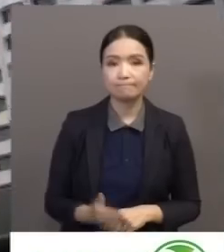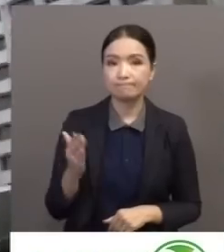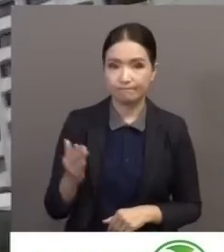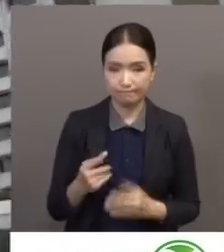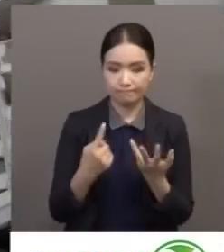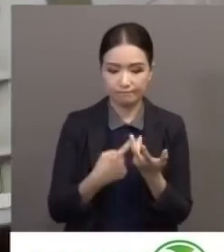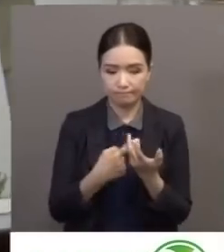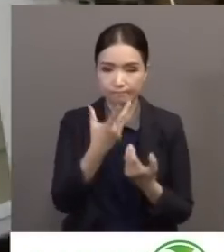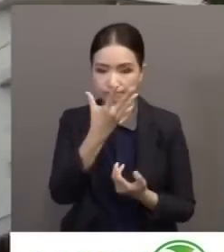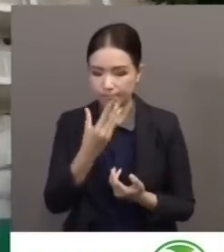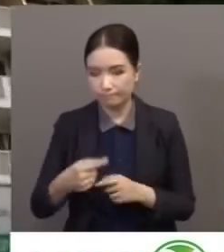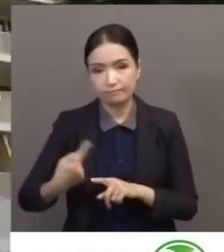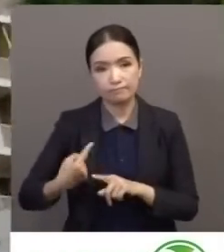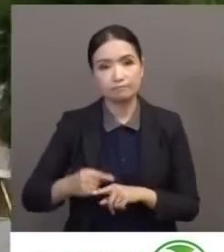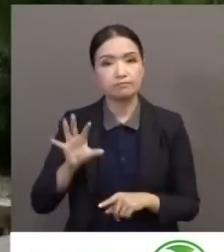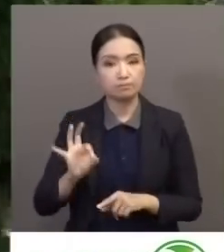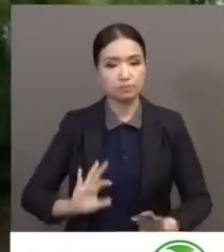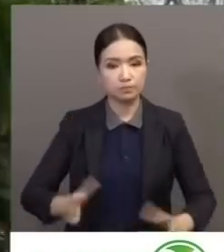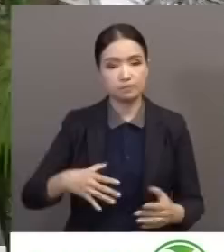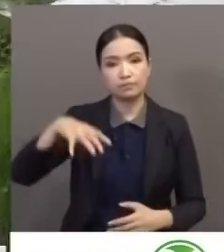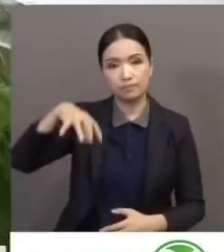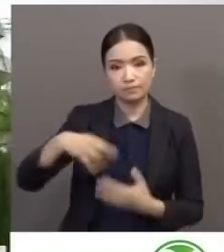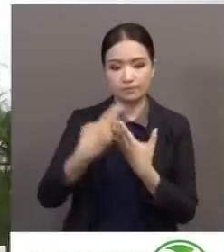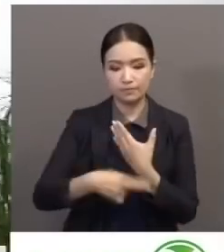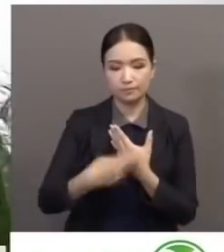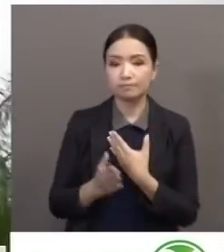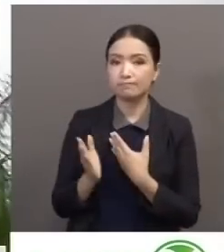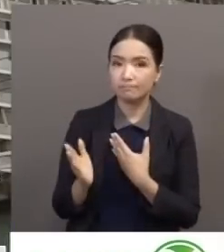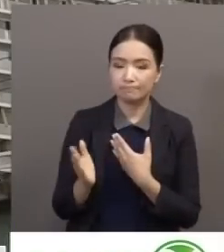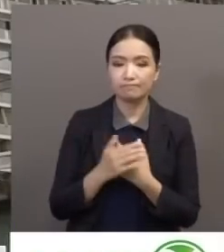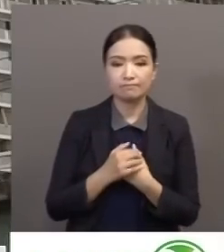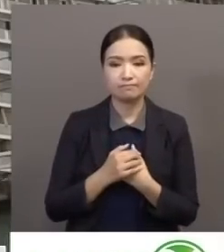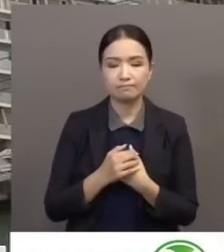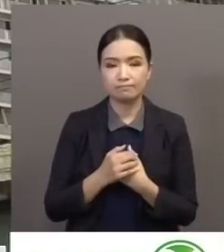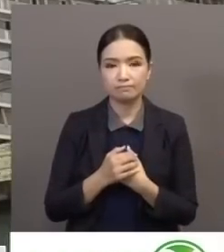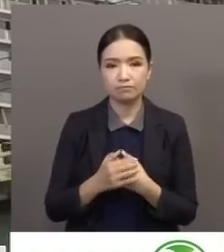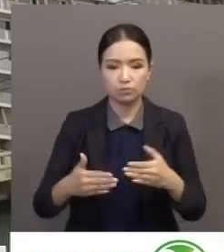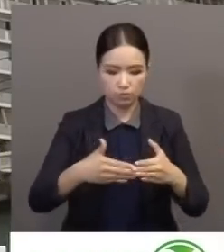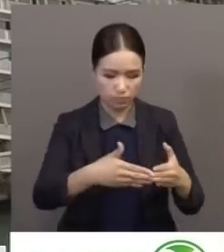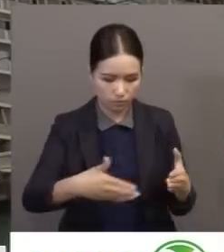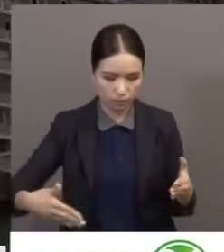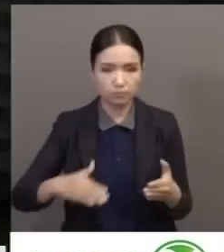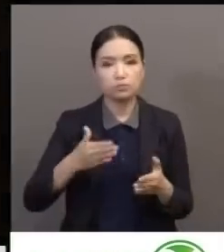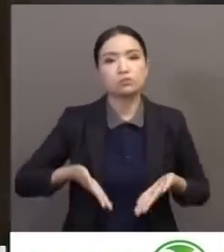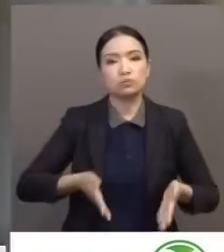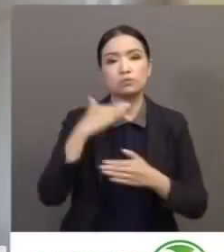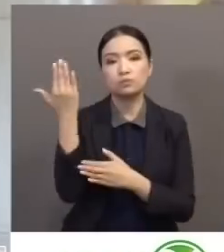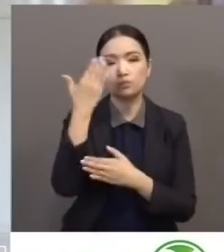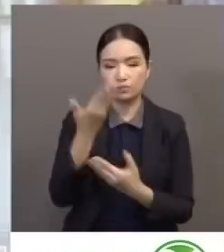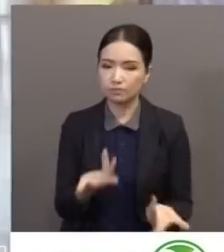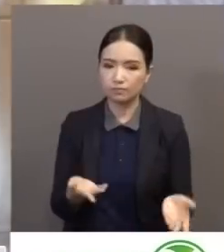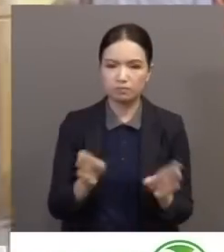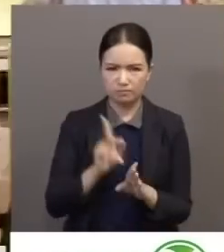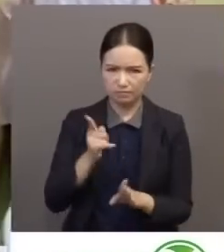นับถอยหลังระยะเวลา9เดือนค่ะพื้นที่โรงแรมดุสิตธานีแห่งนี้บริเวณหัวมุมถนนสีลมจะปิดให้บริการที่ด